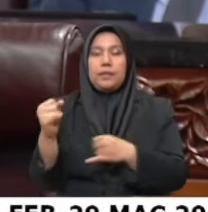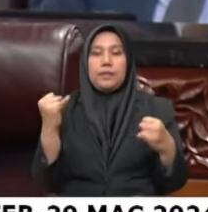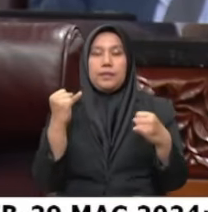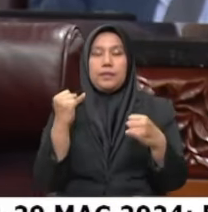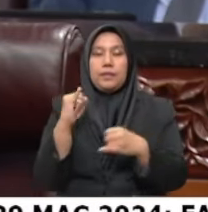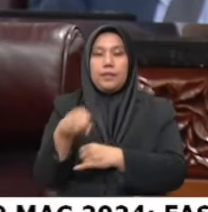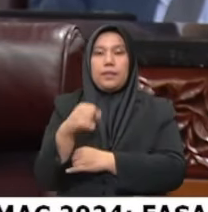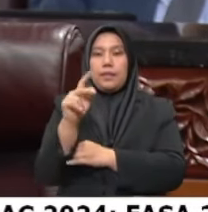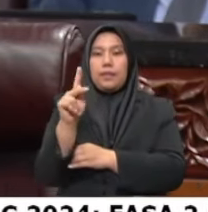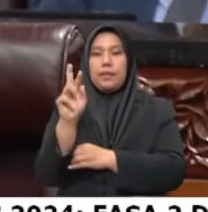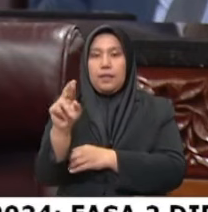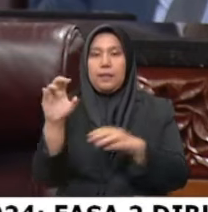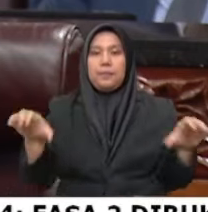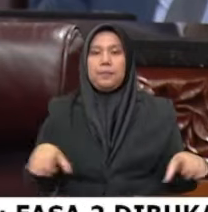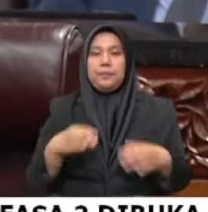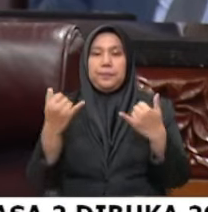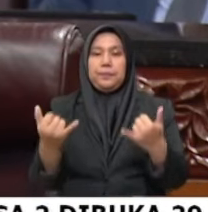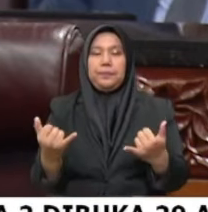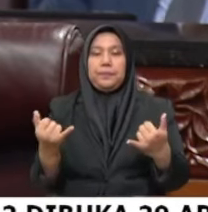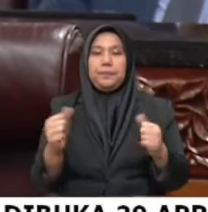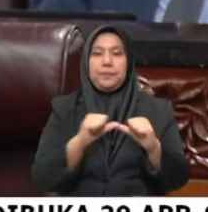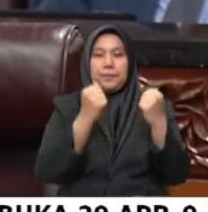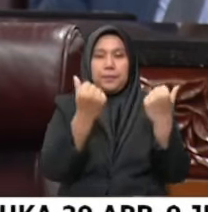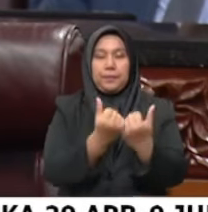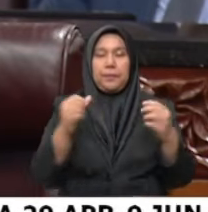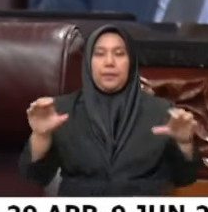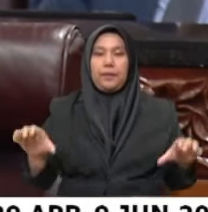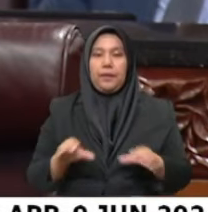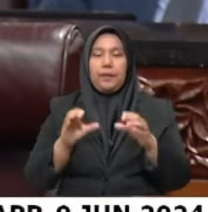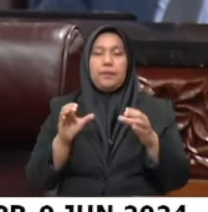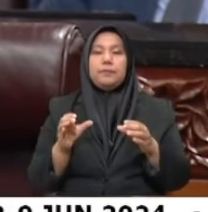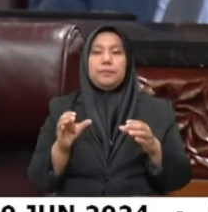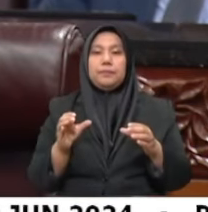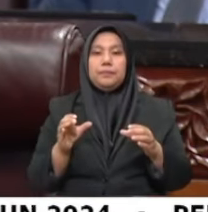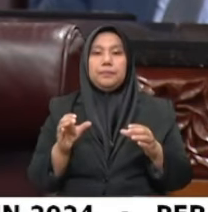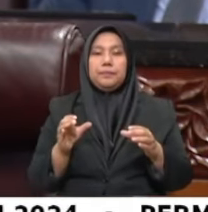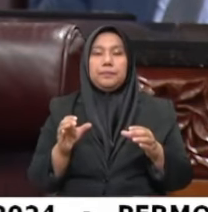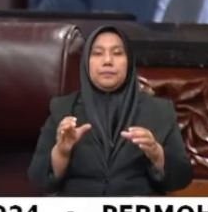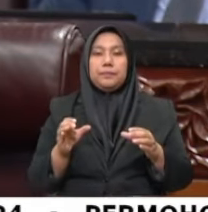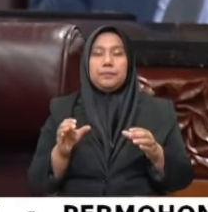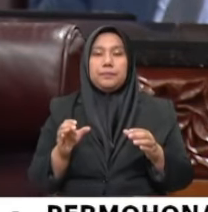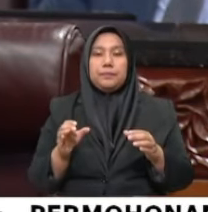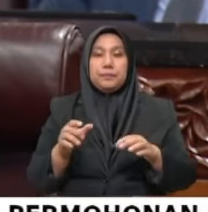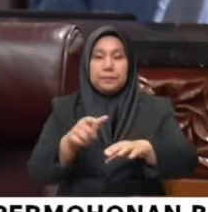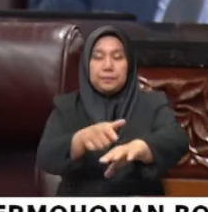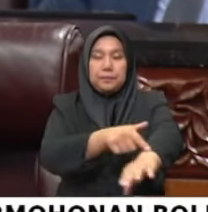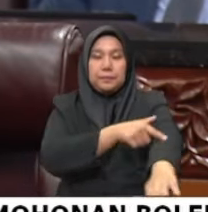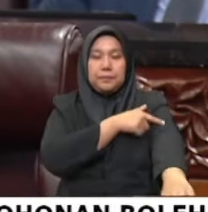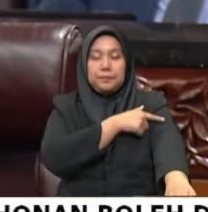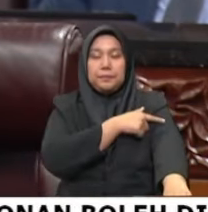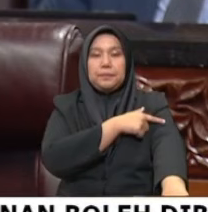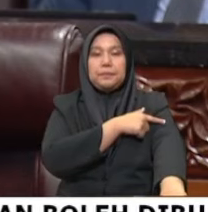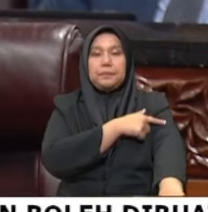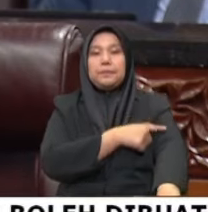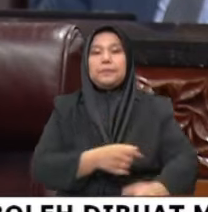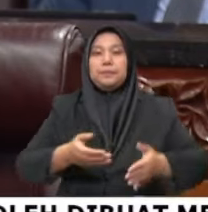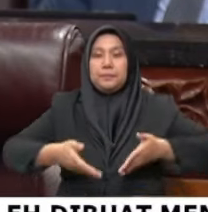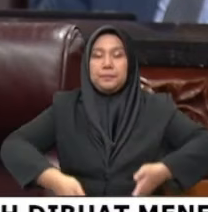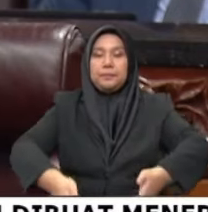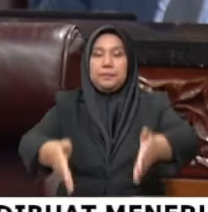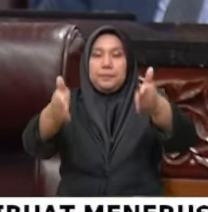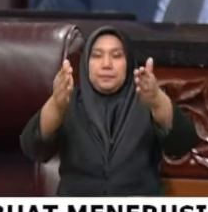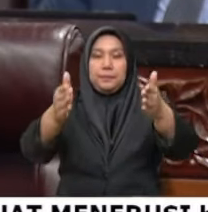Raya sebagai agensi pelaksana. Panjang jajaran jalan bagi pakej ini